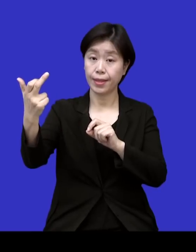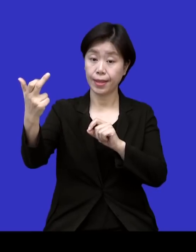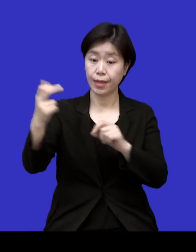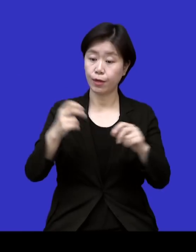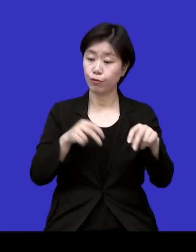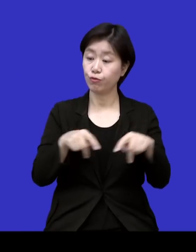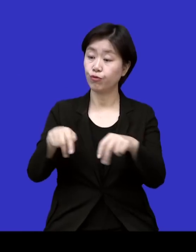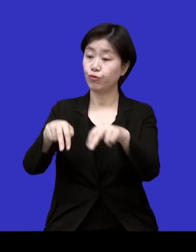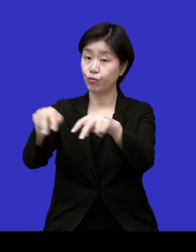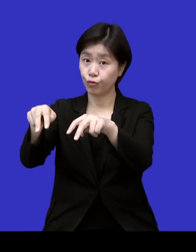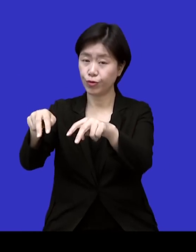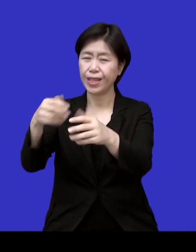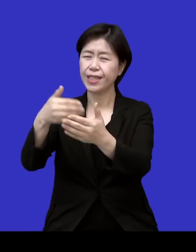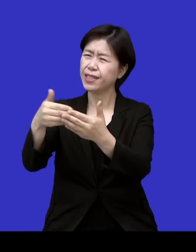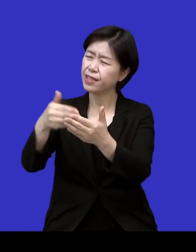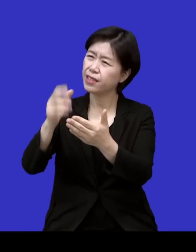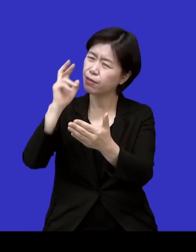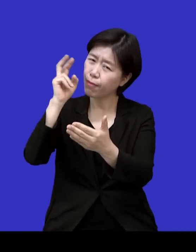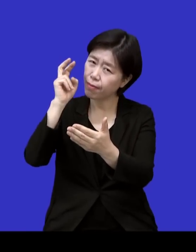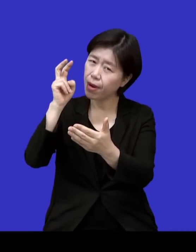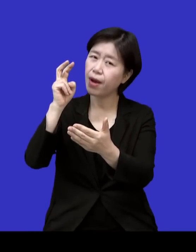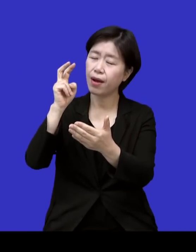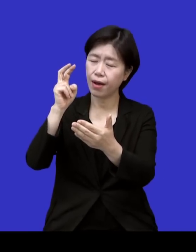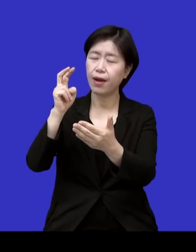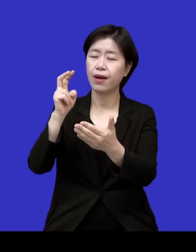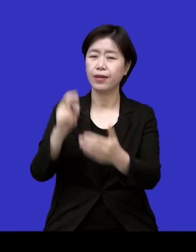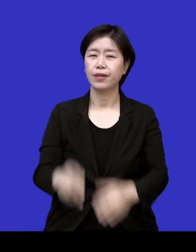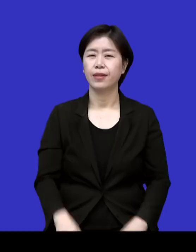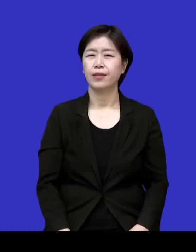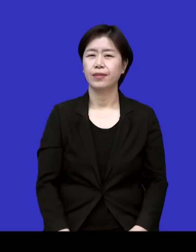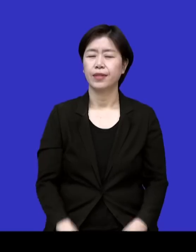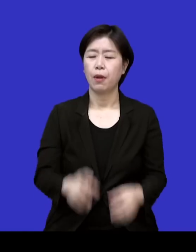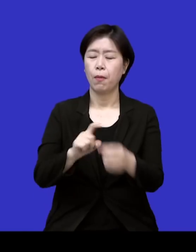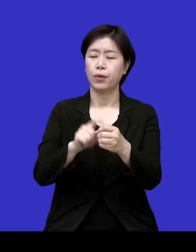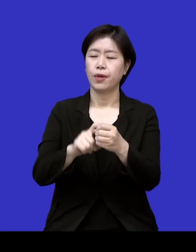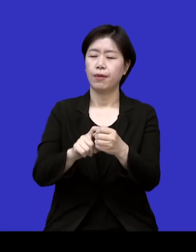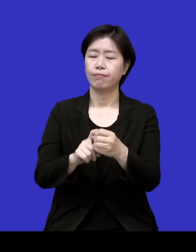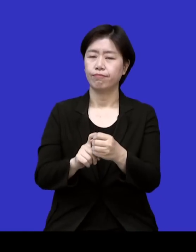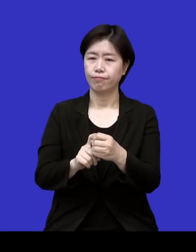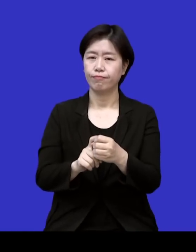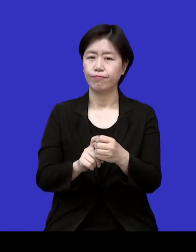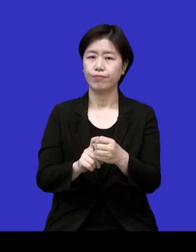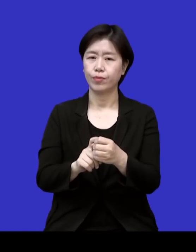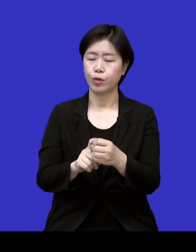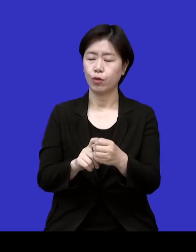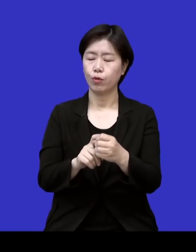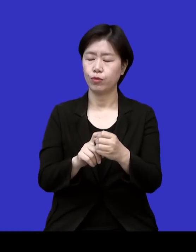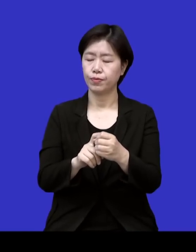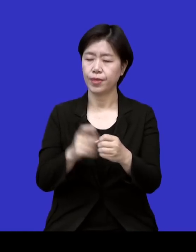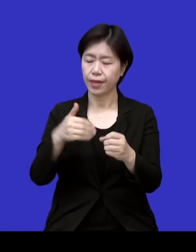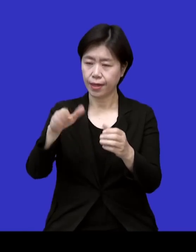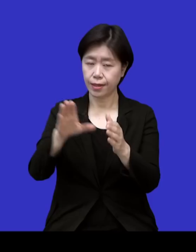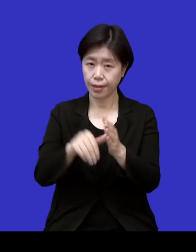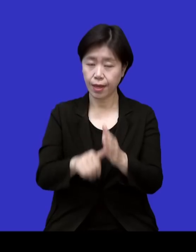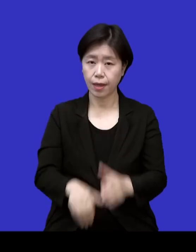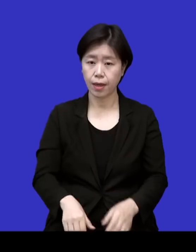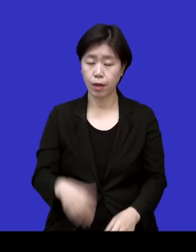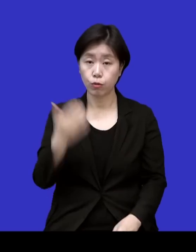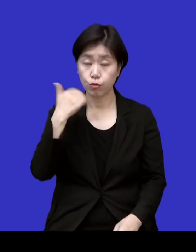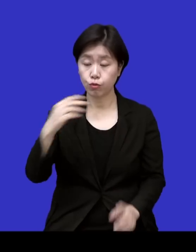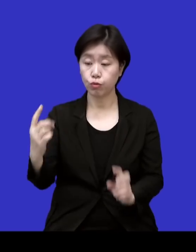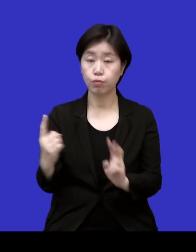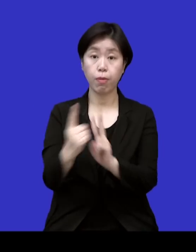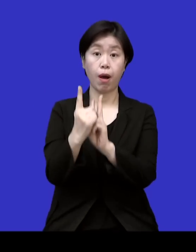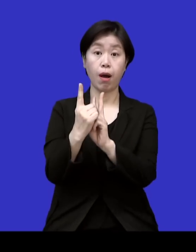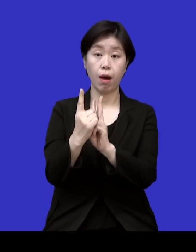이제 어떤 그 제 기억 고등학생처럼 보였어요. 네. 가방을 이렇게 메고 있었고 이렇게